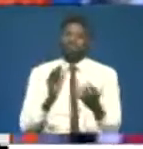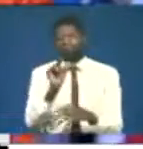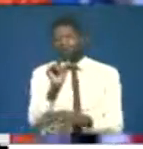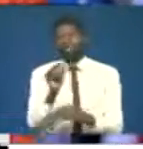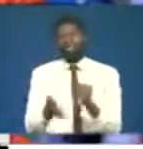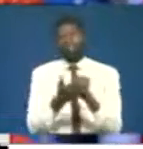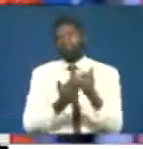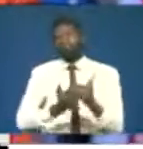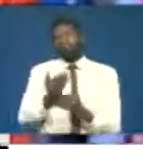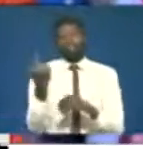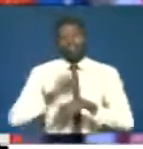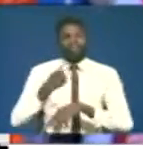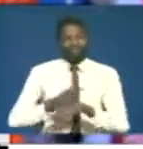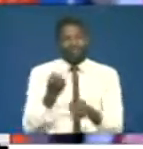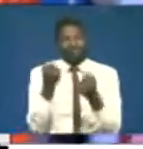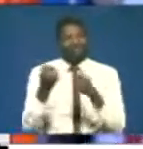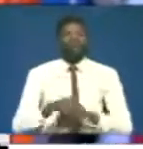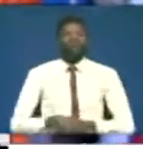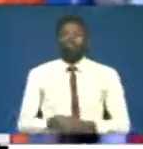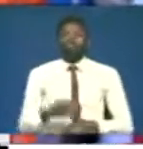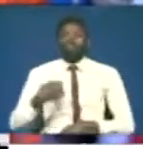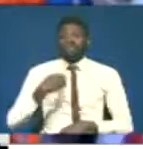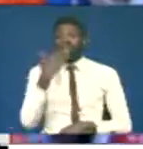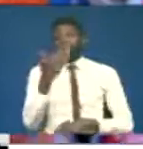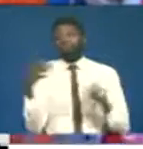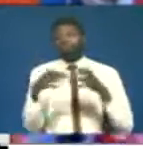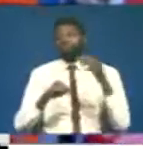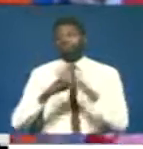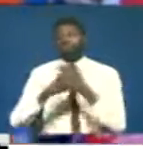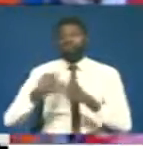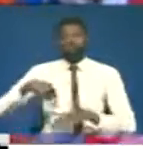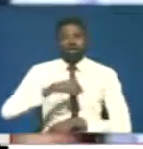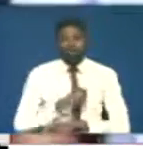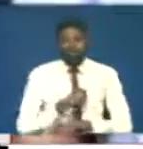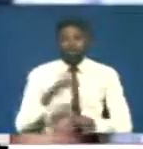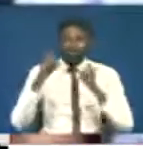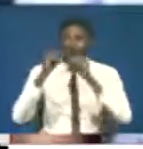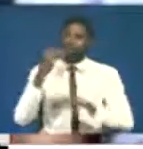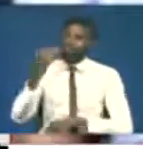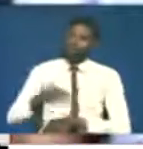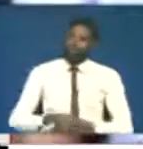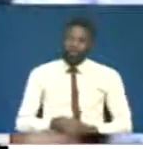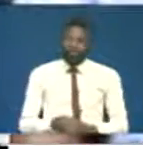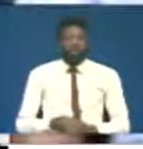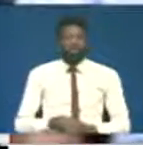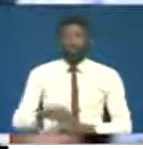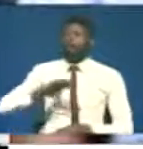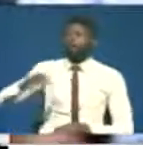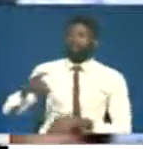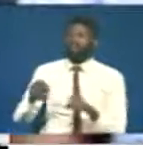zijazo. Nashukuru sana kwa sababu ya wafadhili waliotufadhili, tunasema asanteni. County and the national